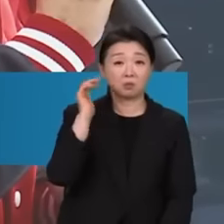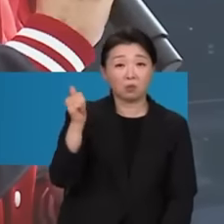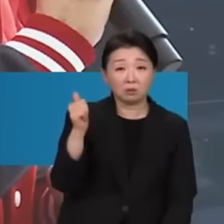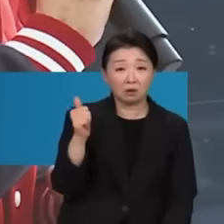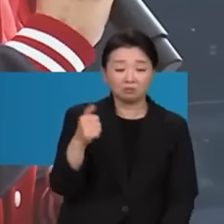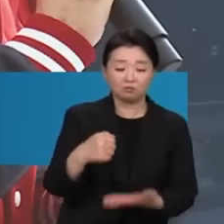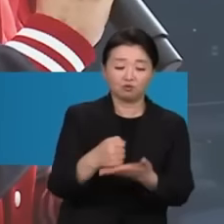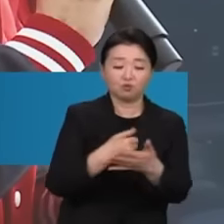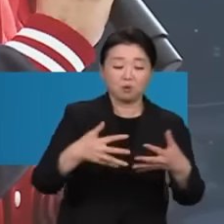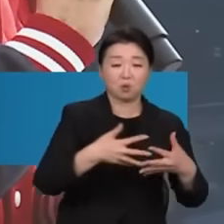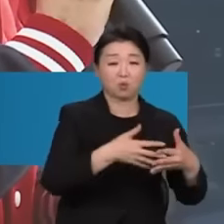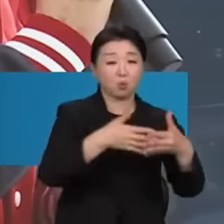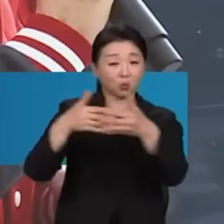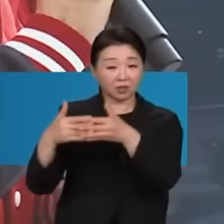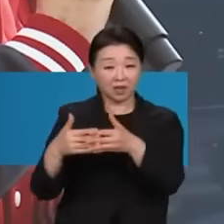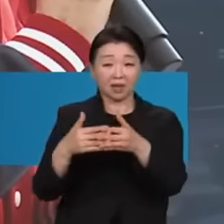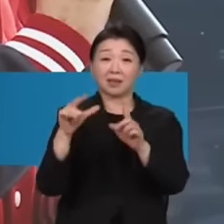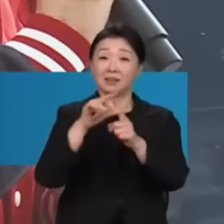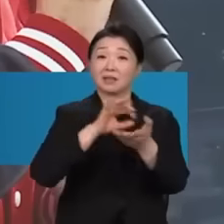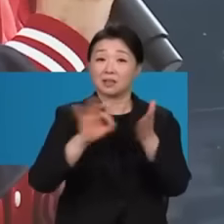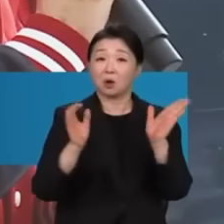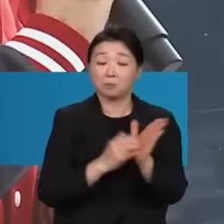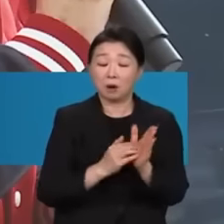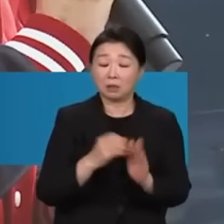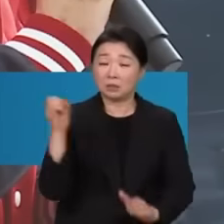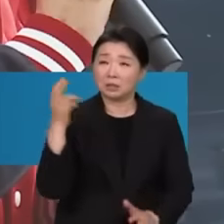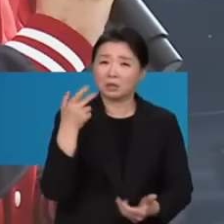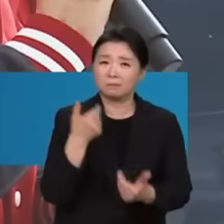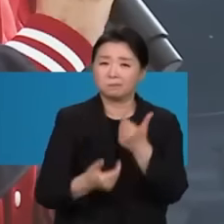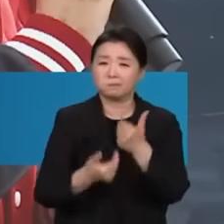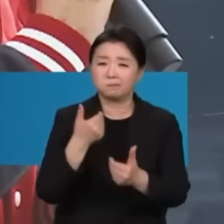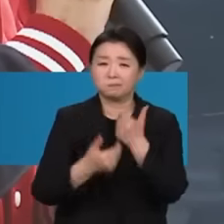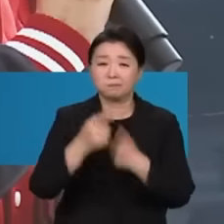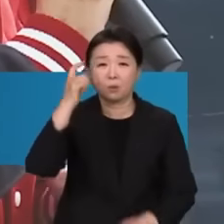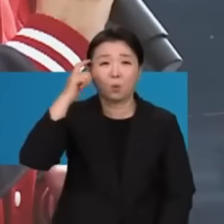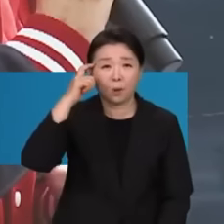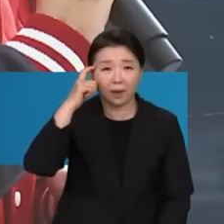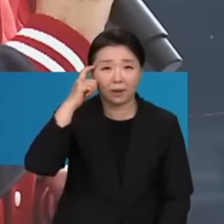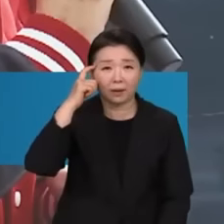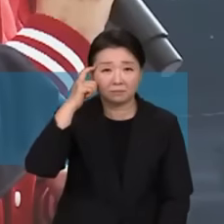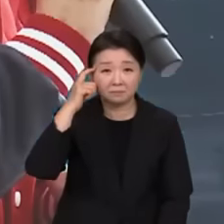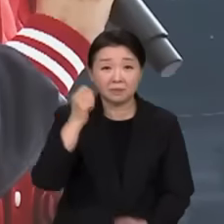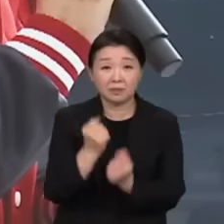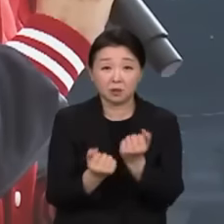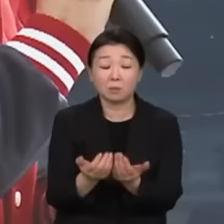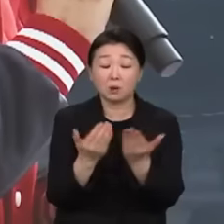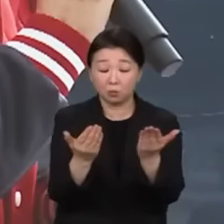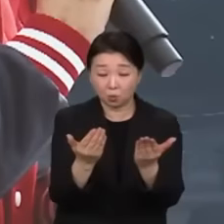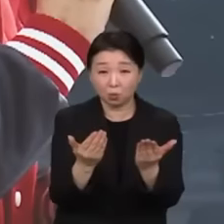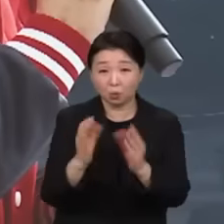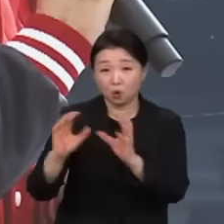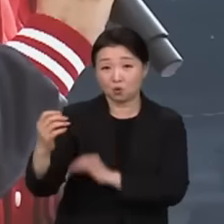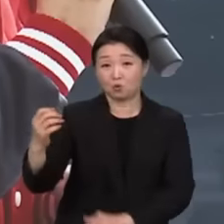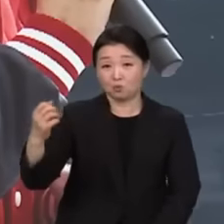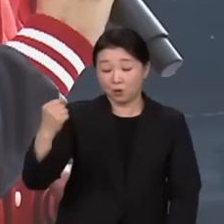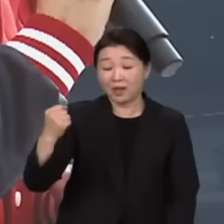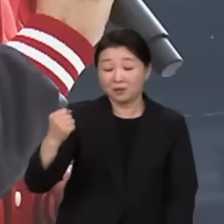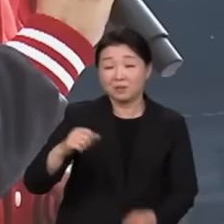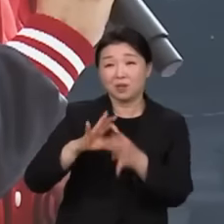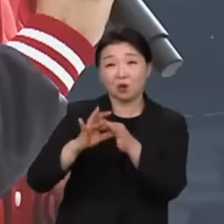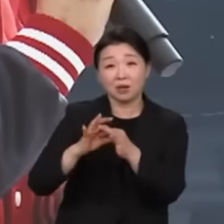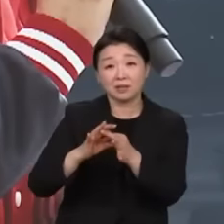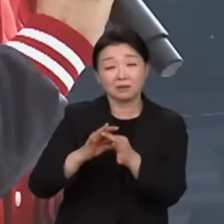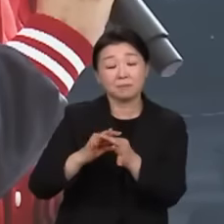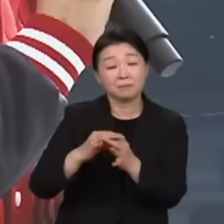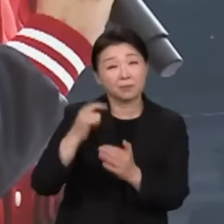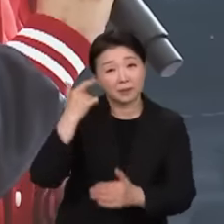운명 공동체라는 말까지 했는데 왜 다시 갈등에 불이 붙은 건지 김태영 기자 리포트 보시고 바로 국민의힘 당사 연결을